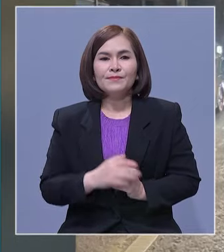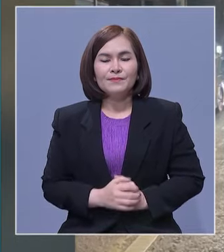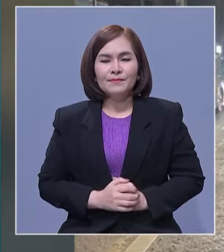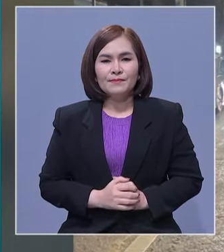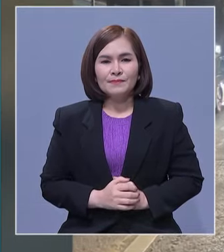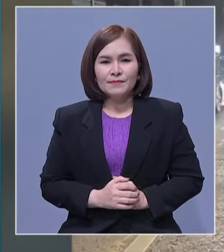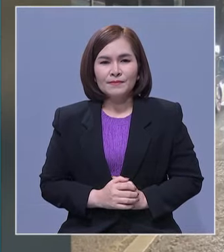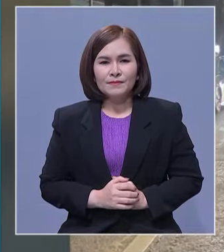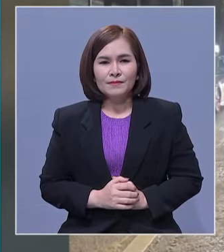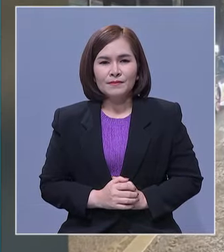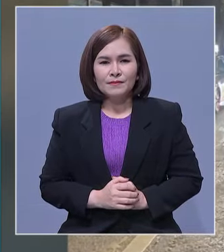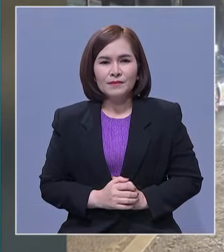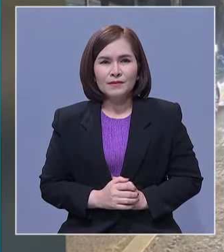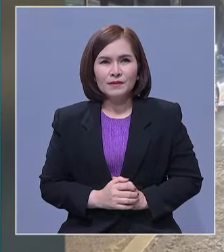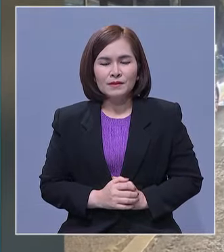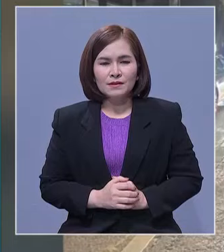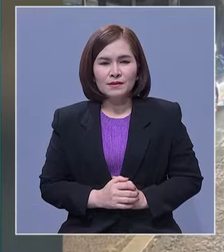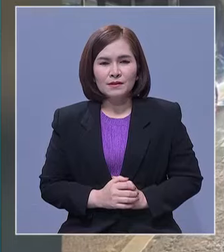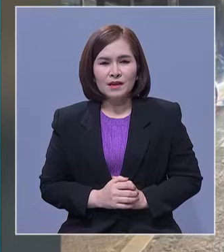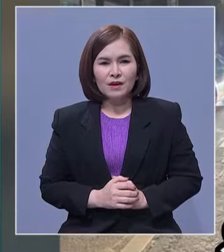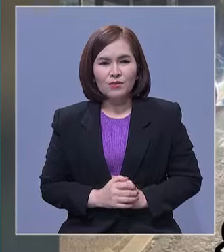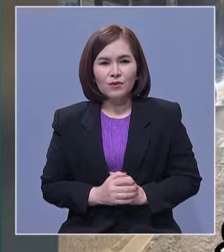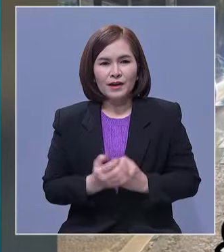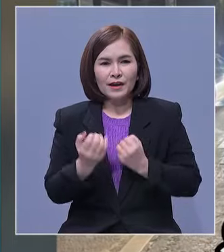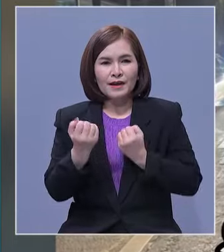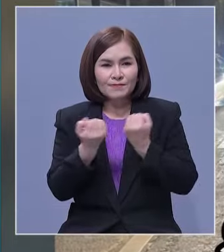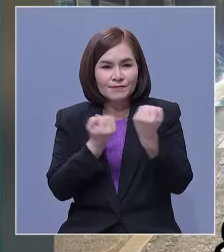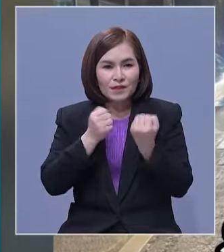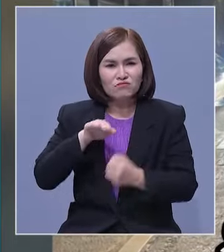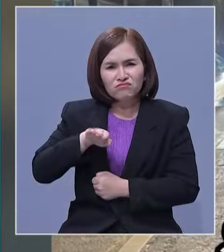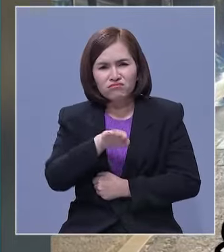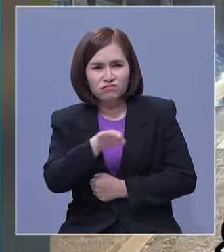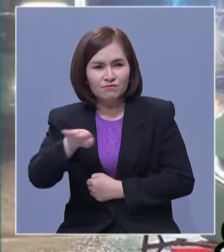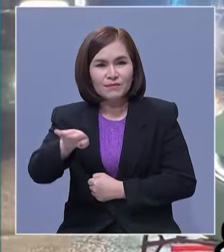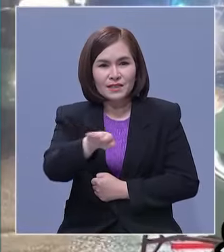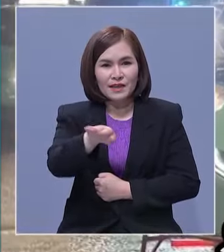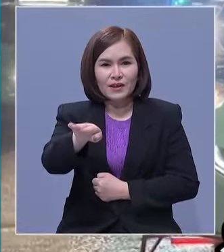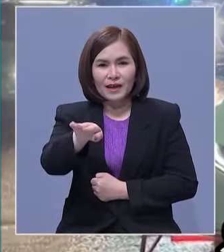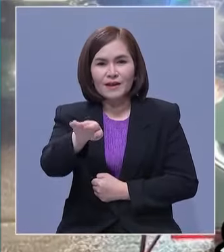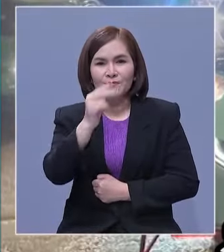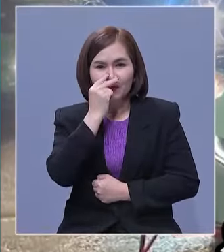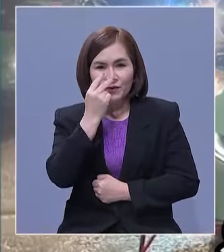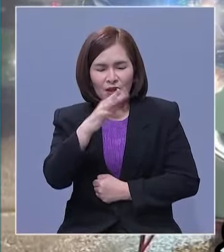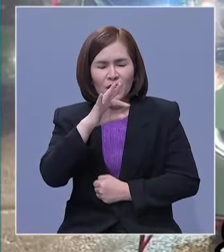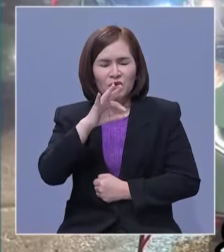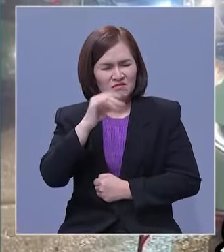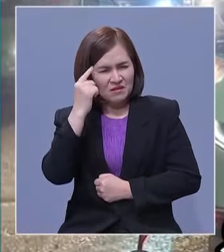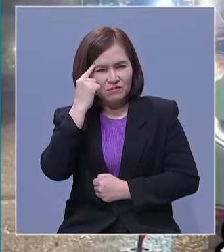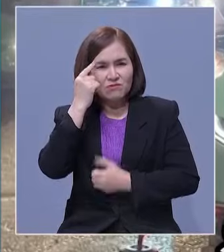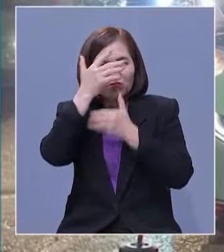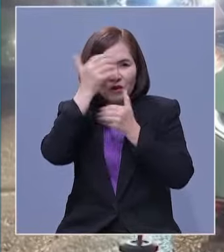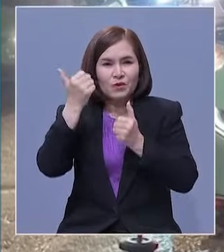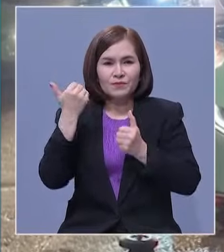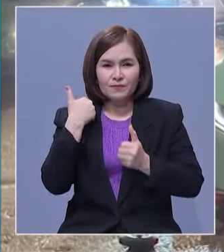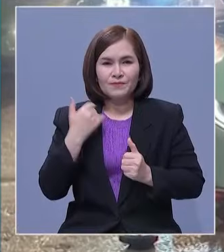คะลักษณะของขับตายนะครับก็คือลักษณะของูแล้วากการเาตัวนะครับ